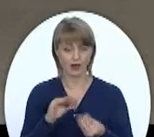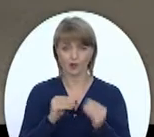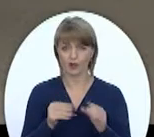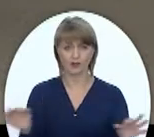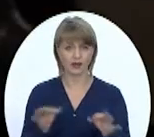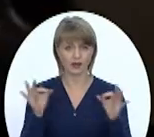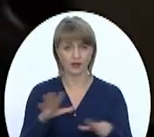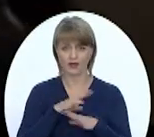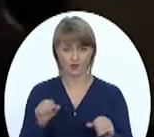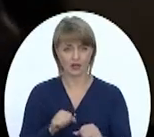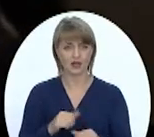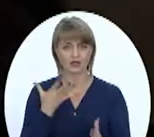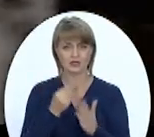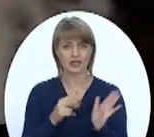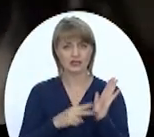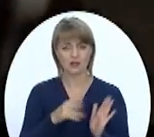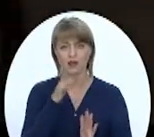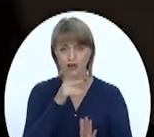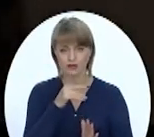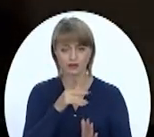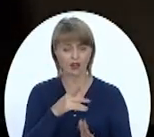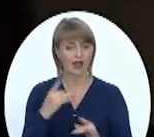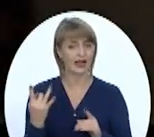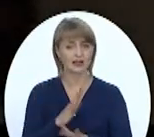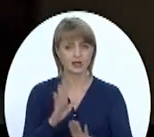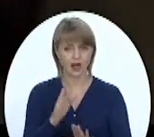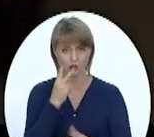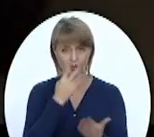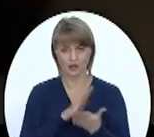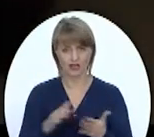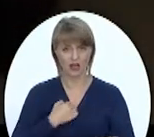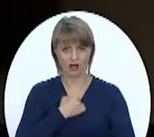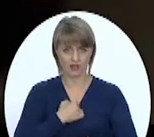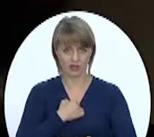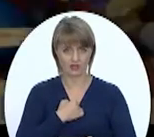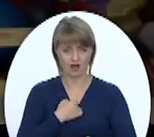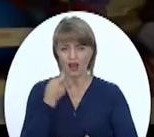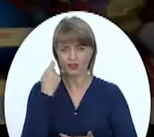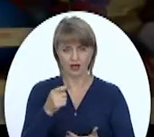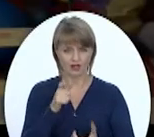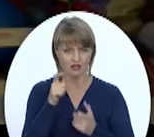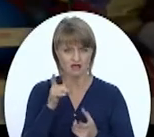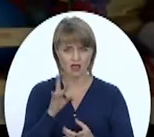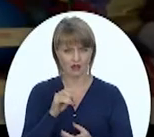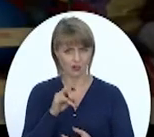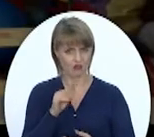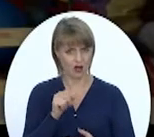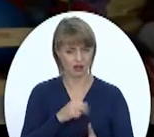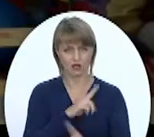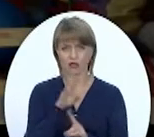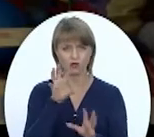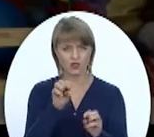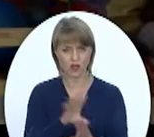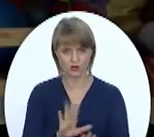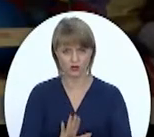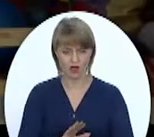никогда не было. За свои 7 лет она ни разу никакой не проявляла агрессии. Никогда не рычала, никогда никого не кусала.